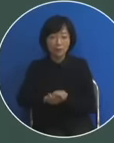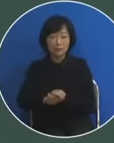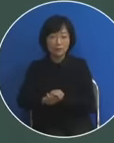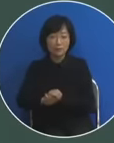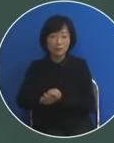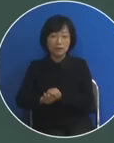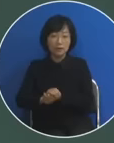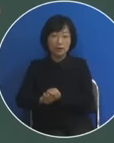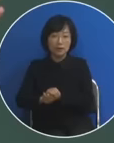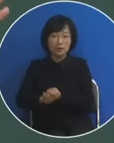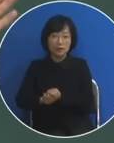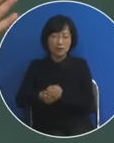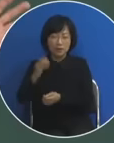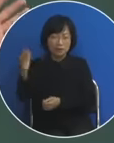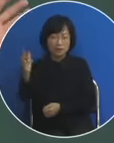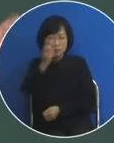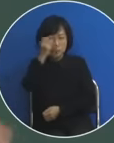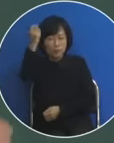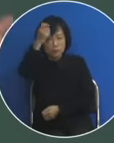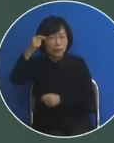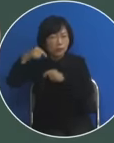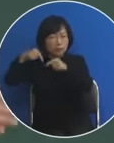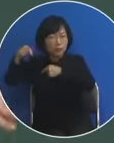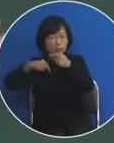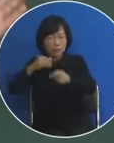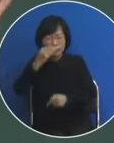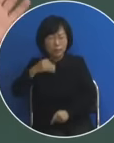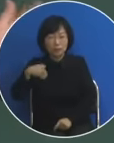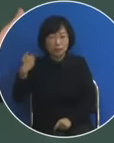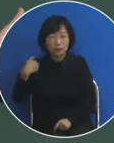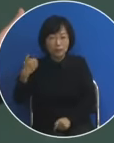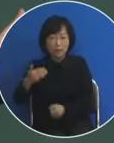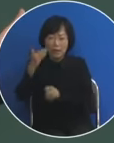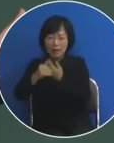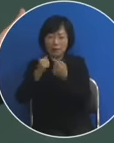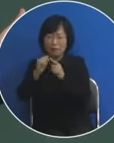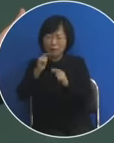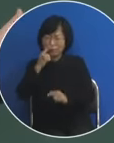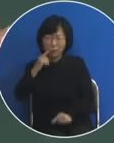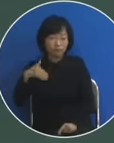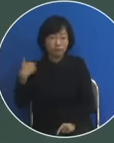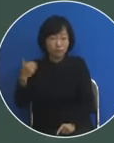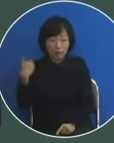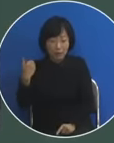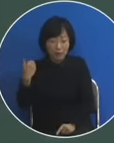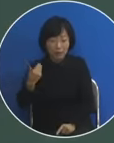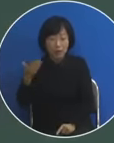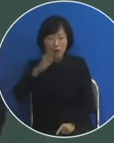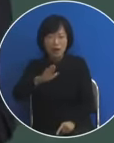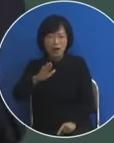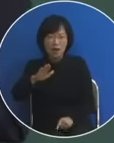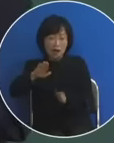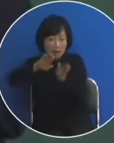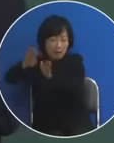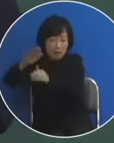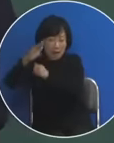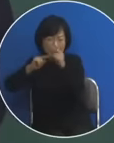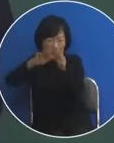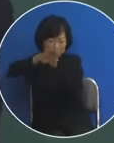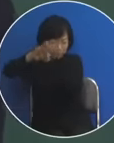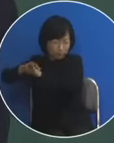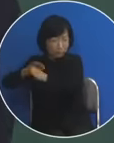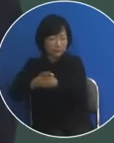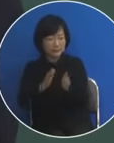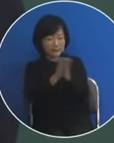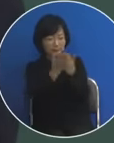안 보면서 책만 계속 보면요, 그 사람 틀림없이 딴 데가 있습니다. God's plan, the work of the Holy Spirit, as well as the direction we need to go. We don't think about that at all,